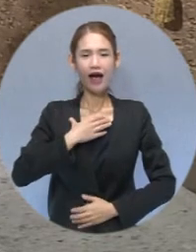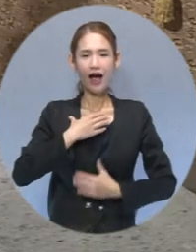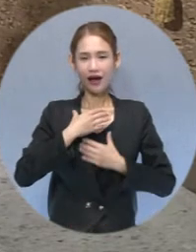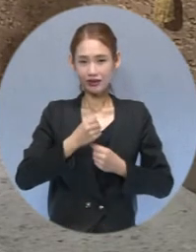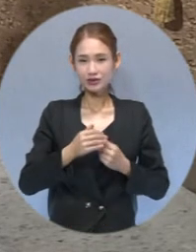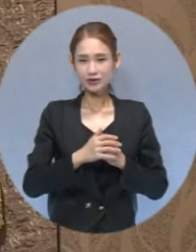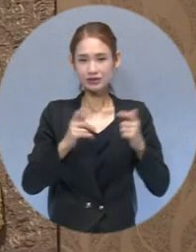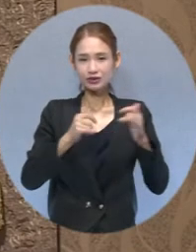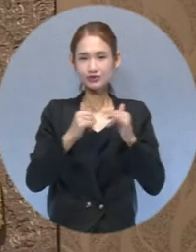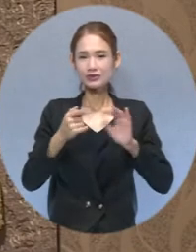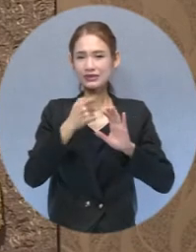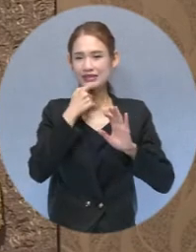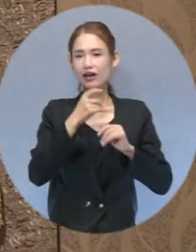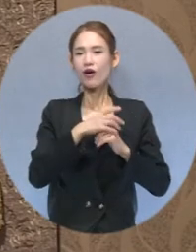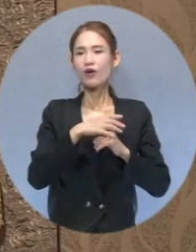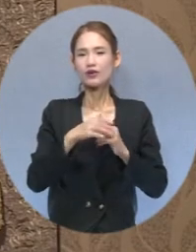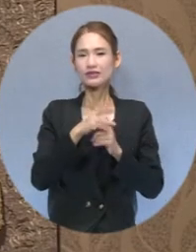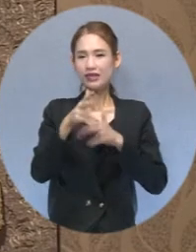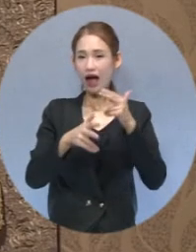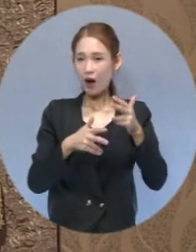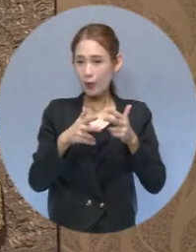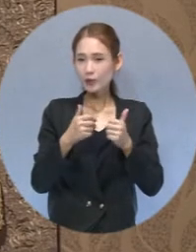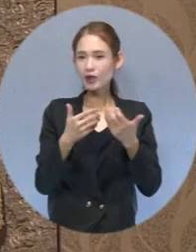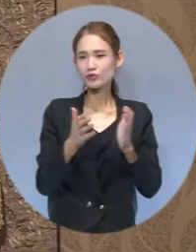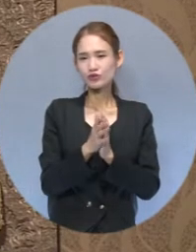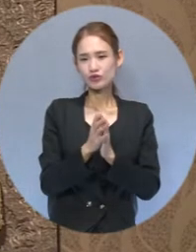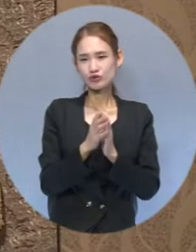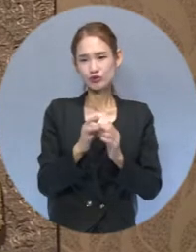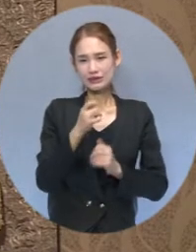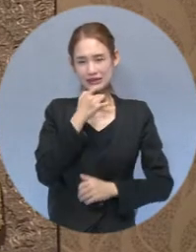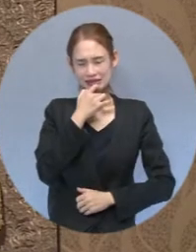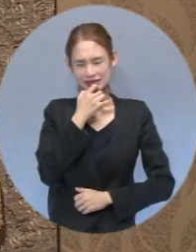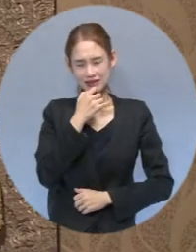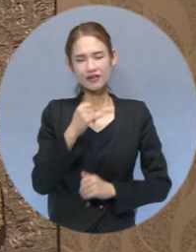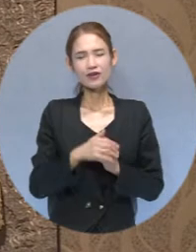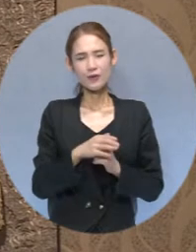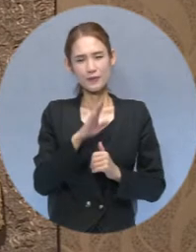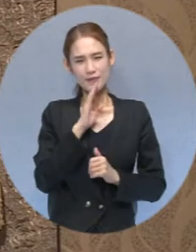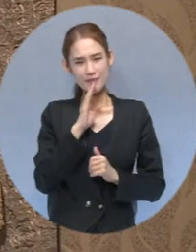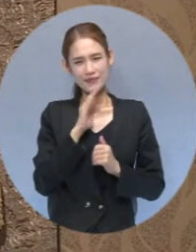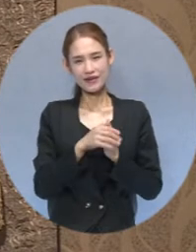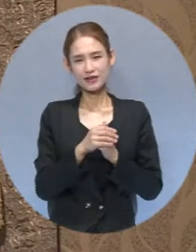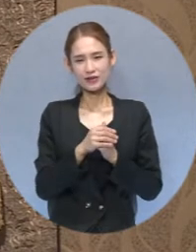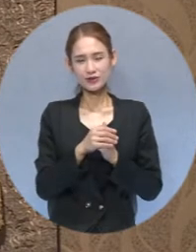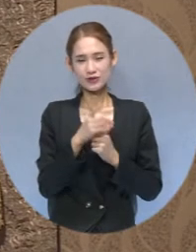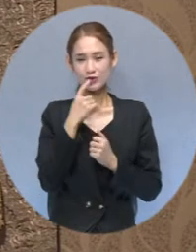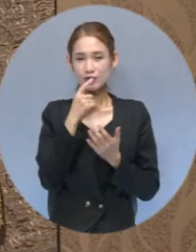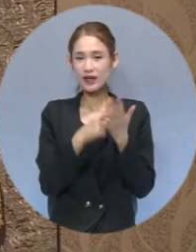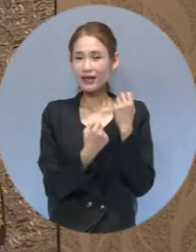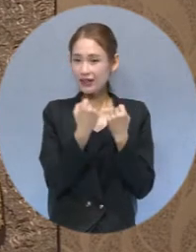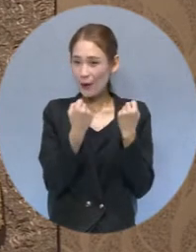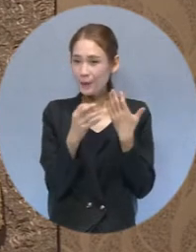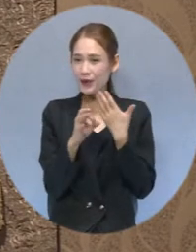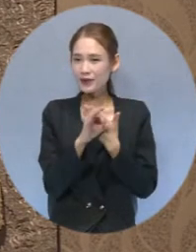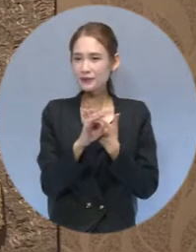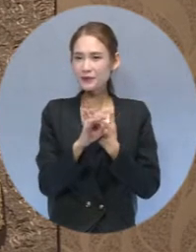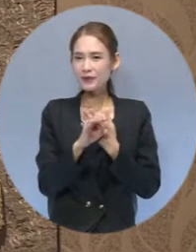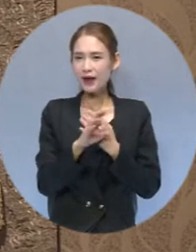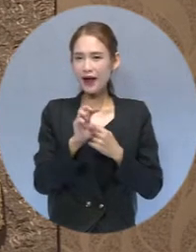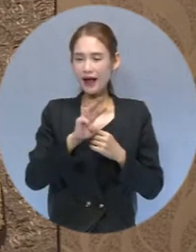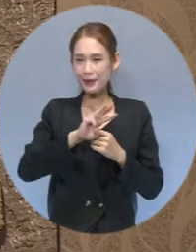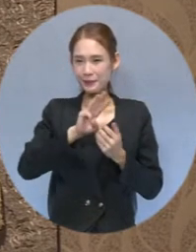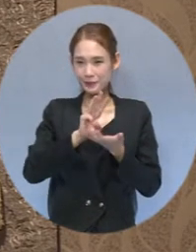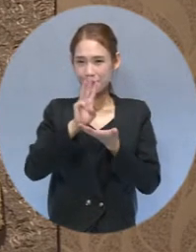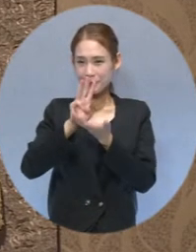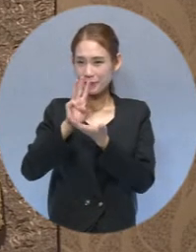주민들도 좀 싫어하는 경우도 있고 사업체분들도 싫어하는 부분들도 있고 네. 쉽게 말씀드려서 우리가 뭐 맥도날드 예. 그다음에